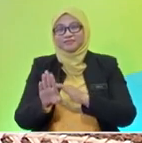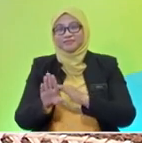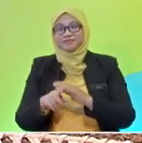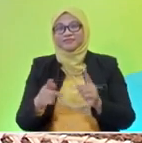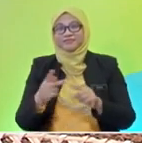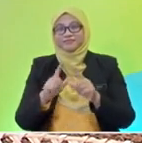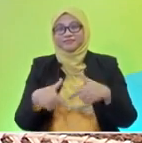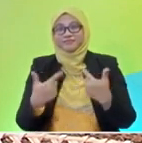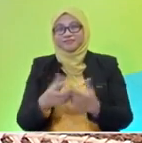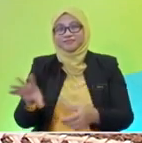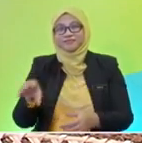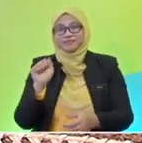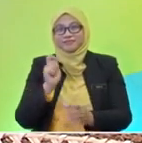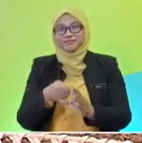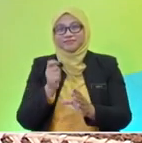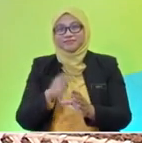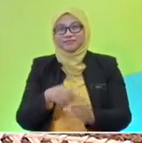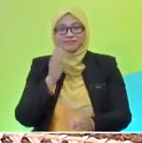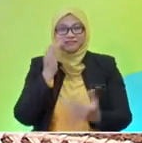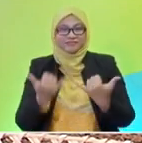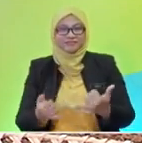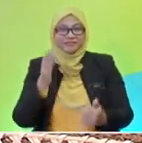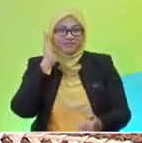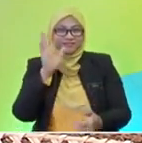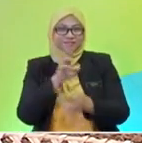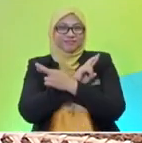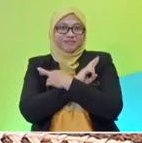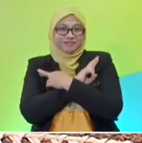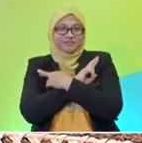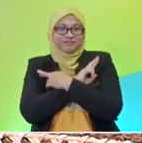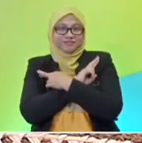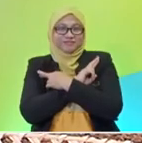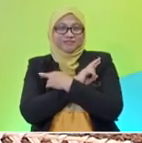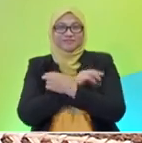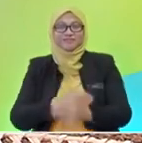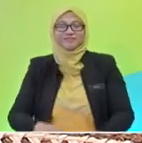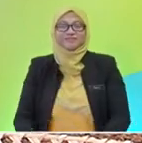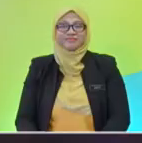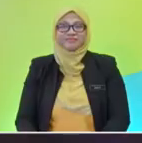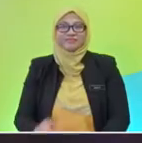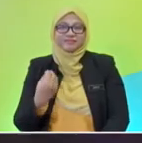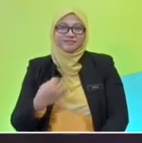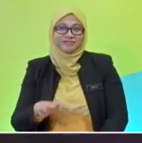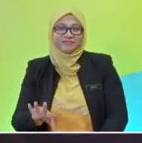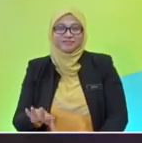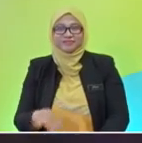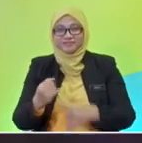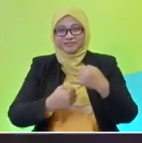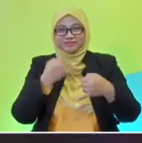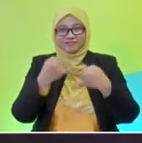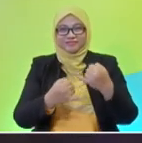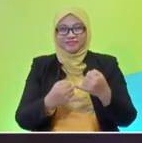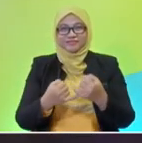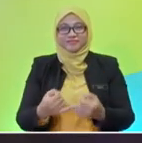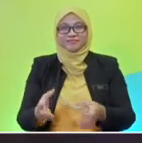Wow. Sekarang kita akan berehat. Wow. Baru belajar sekejap, Hanif dah berjaya menghasilkan satu pantun yang hebat.